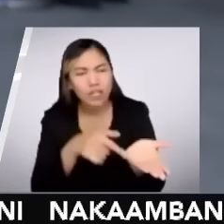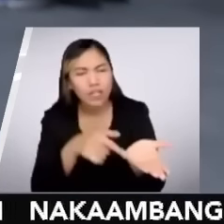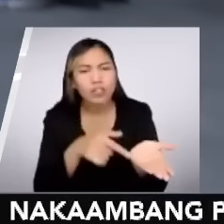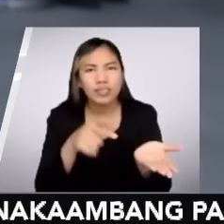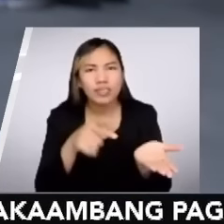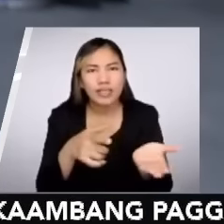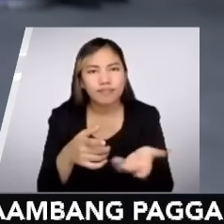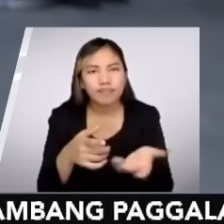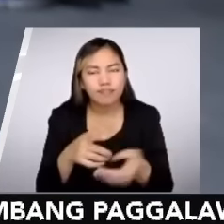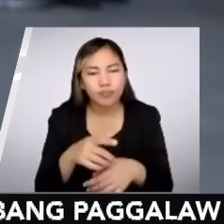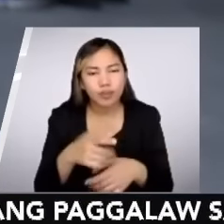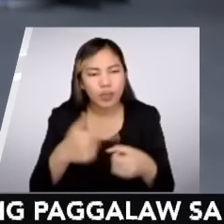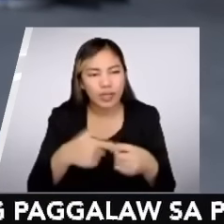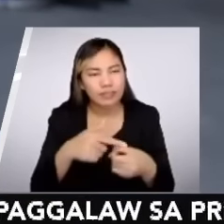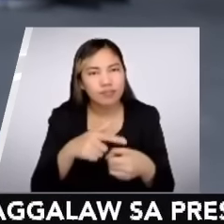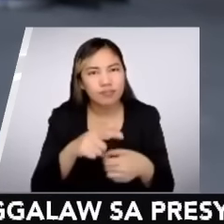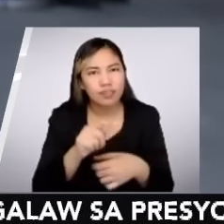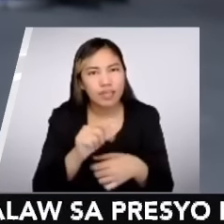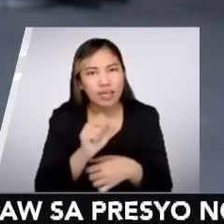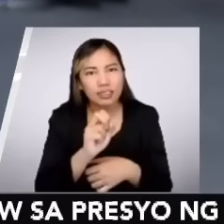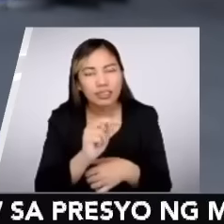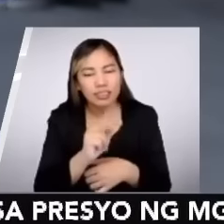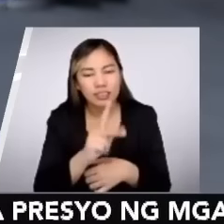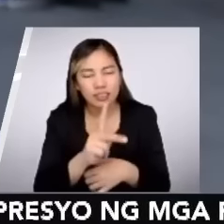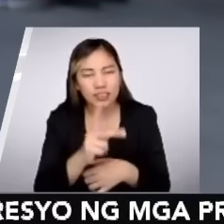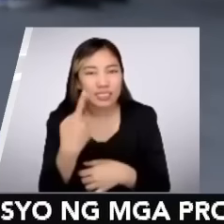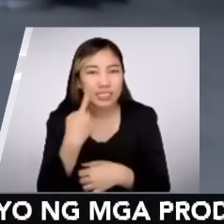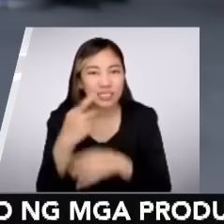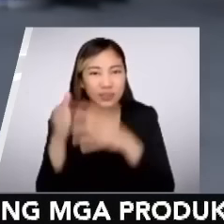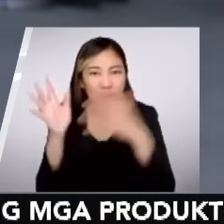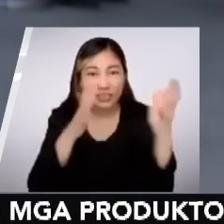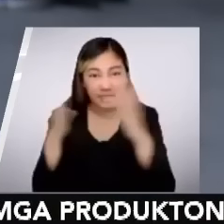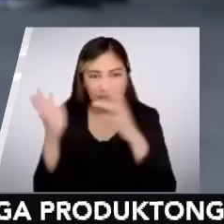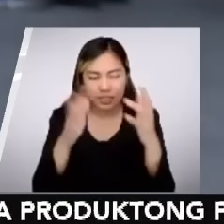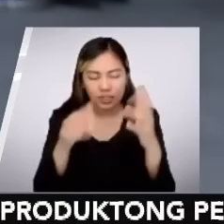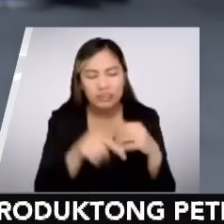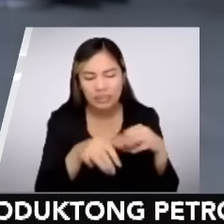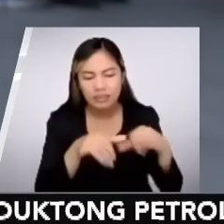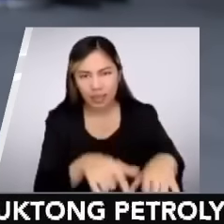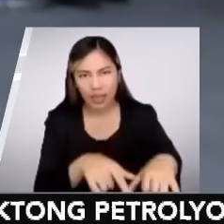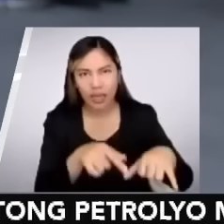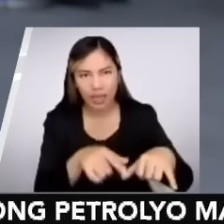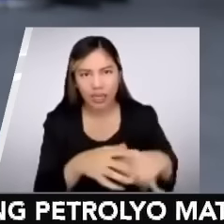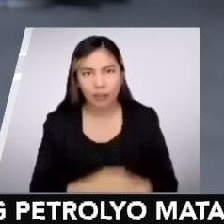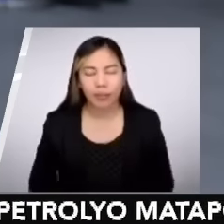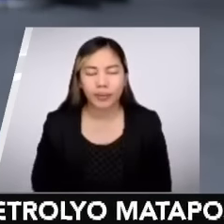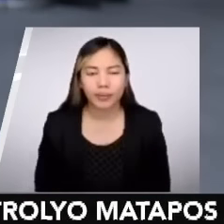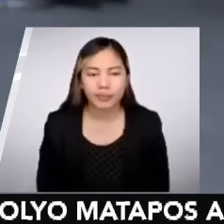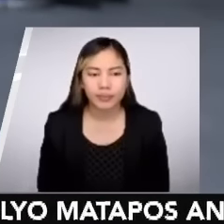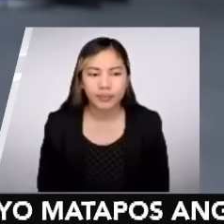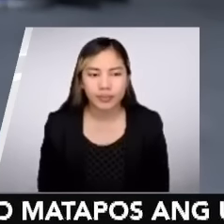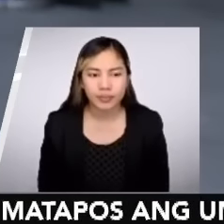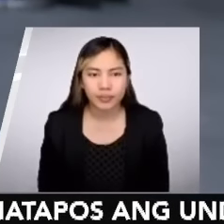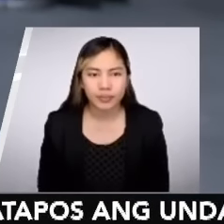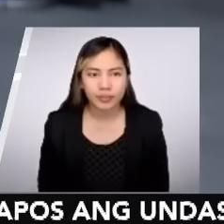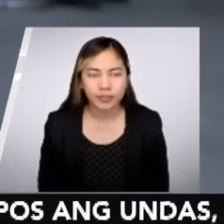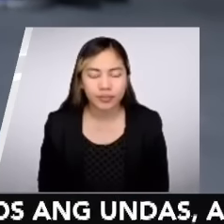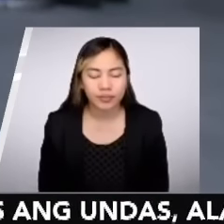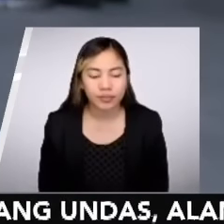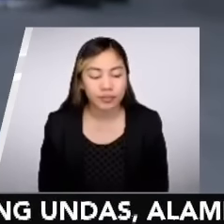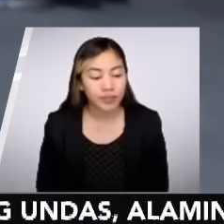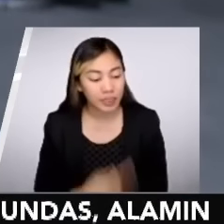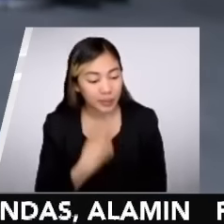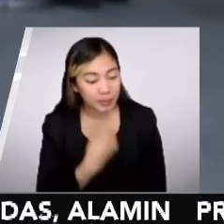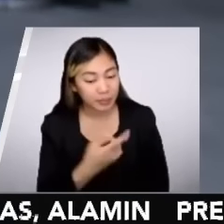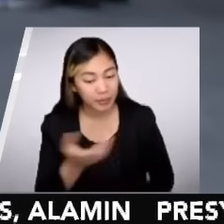sa bagyong Christine kamakailan. At yan muna ang latest. Balik muna sa iyo, Rafi. Nabanggit po yung sumadsad na tanker. Na may epekto ba